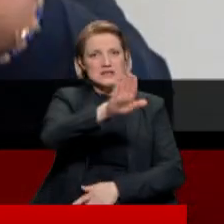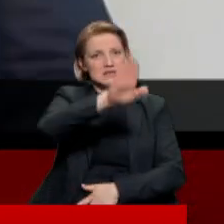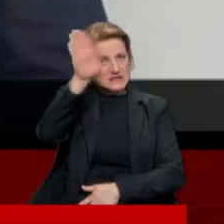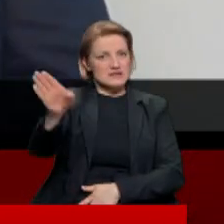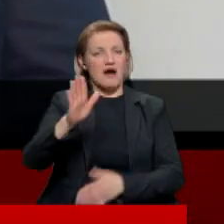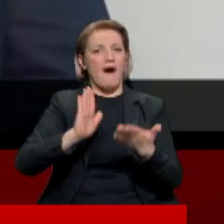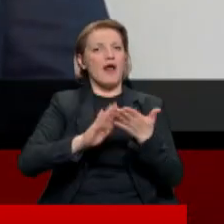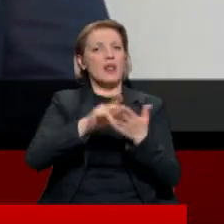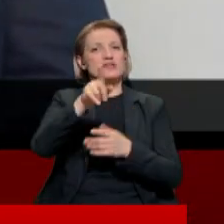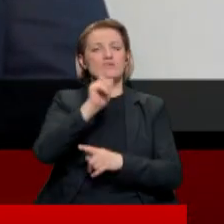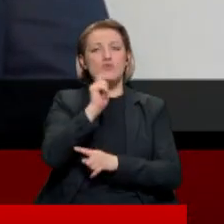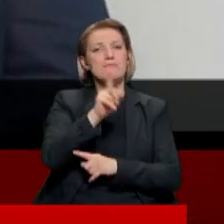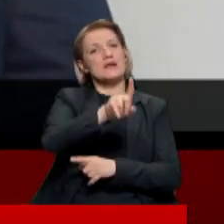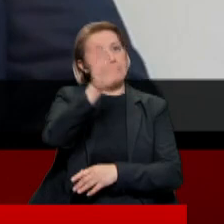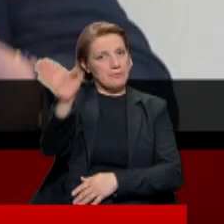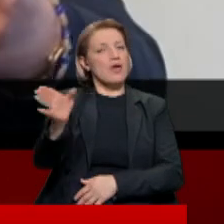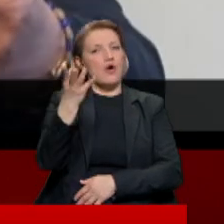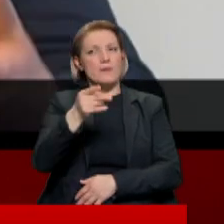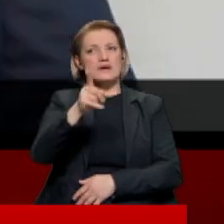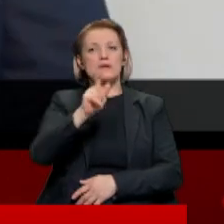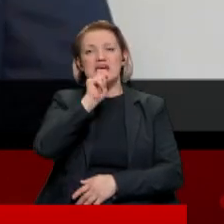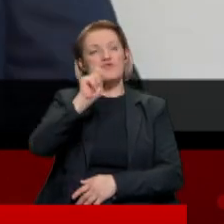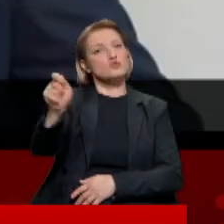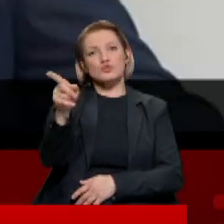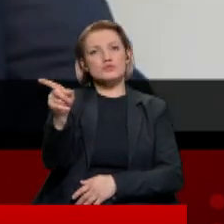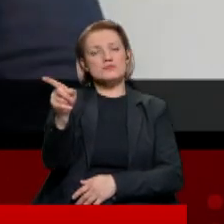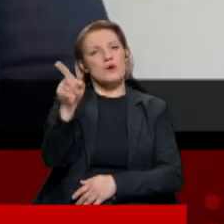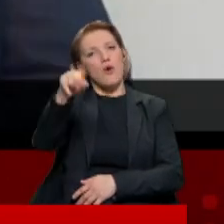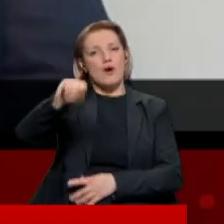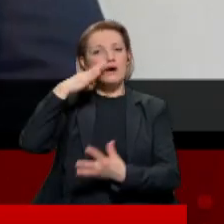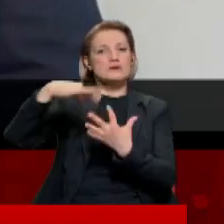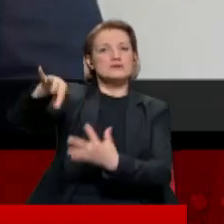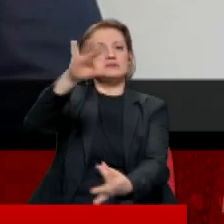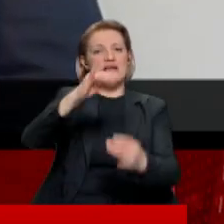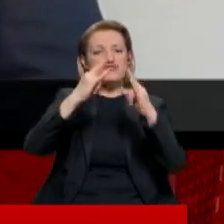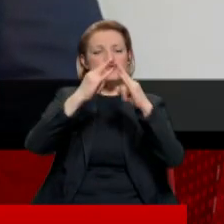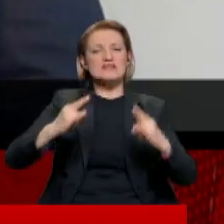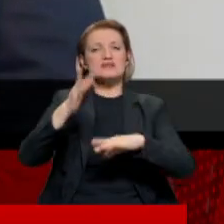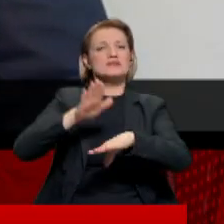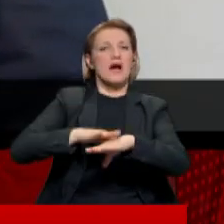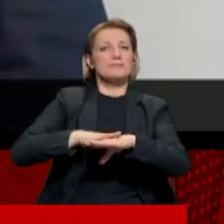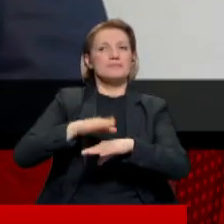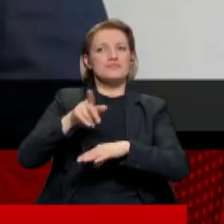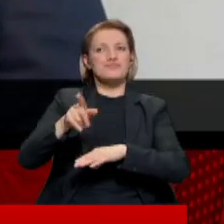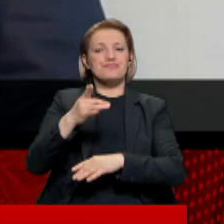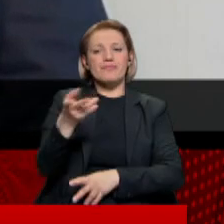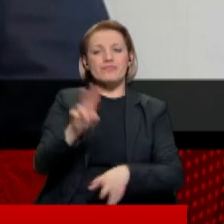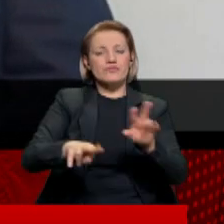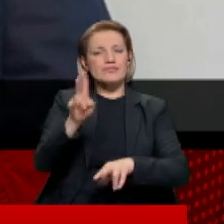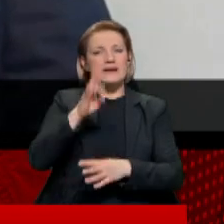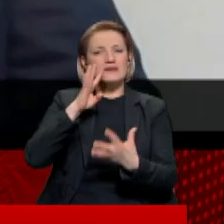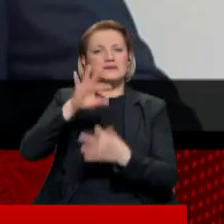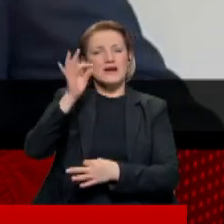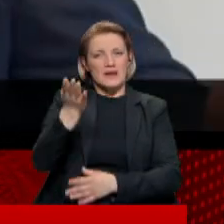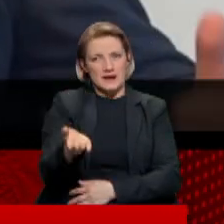Gitmişsinizdir. Arkadaşlarınız orada bulunmuştur. Tutun mikrofonu oradaki insanlara, çadırdakine, can kaybı olana